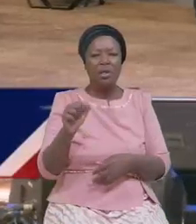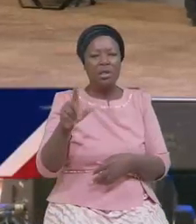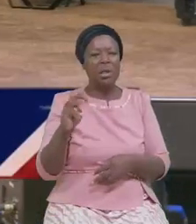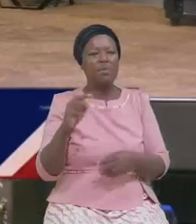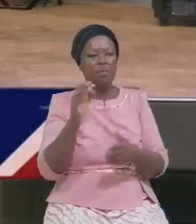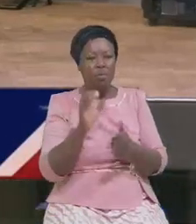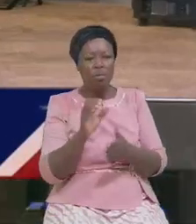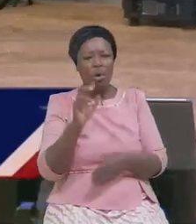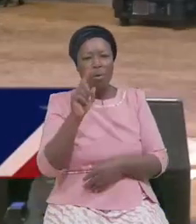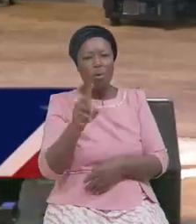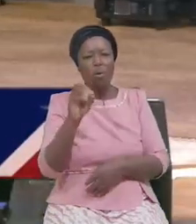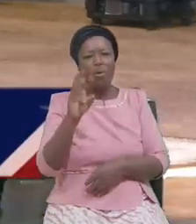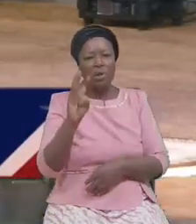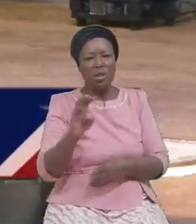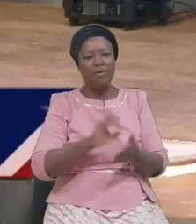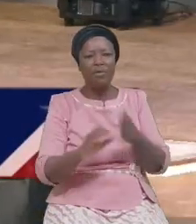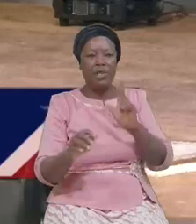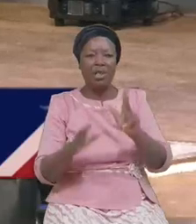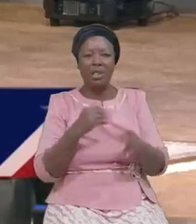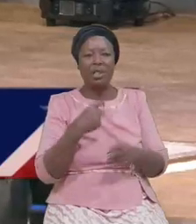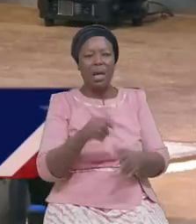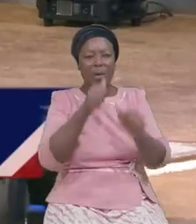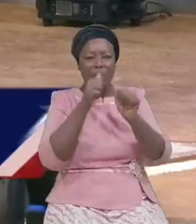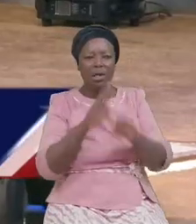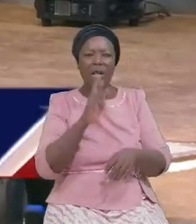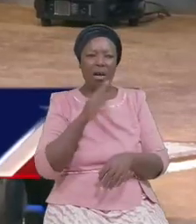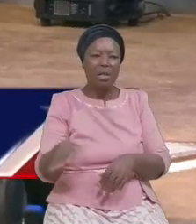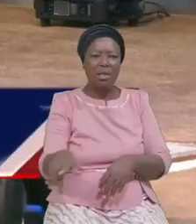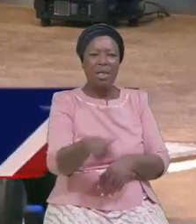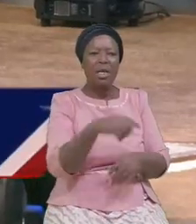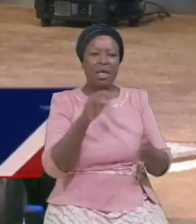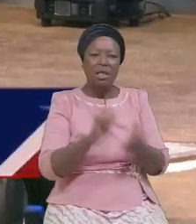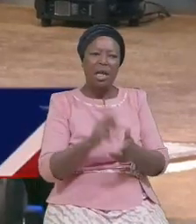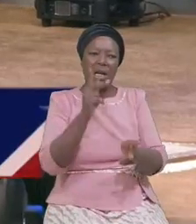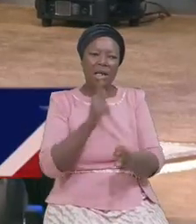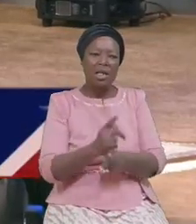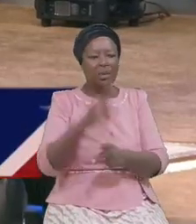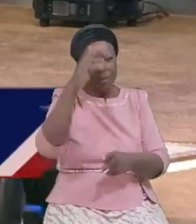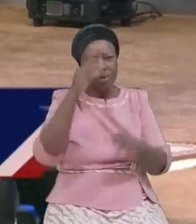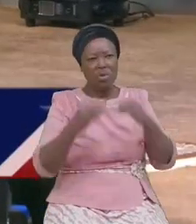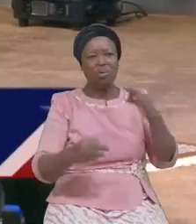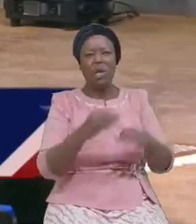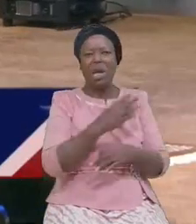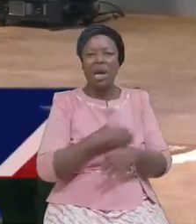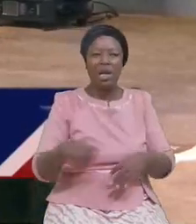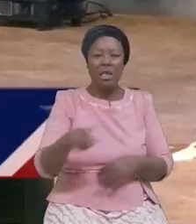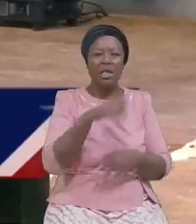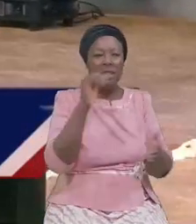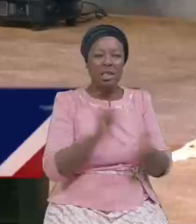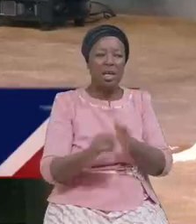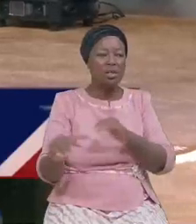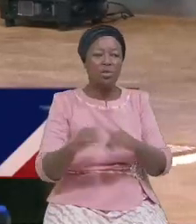Psaume 106, verset 3, il dit, heureux ceux qui observent la loi et qui pratiquent la